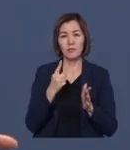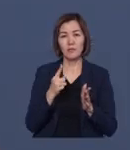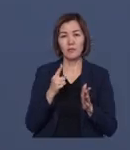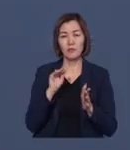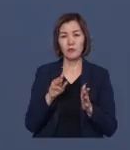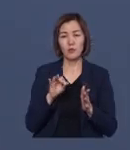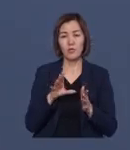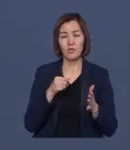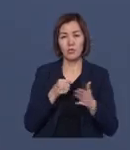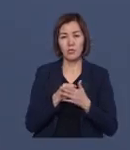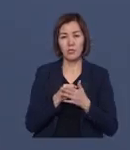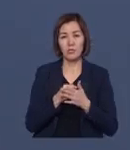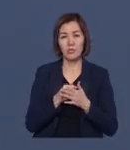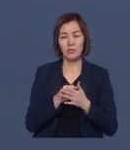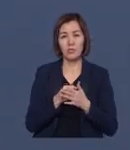107 000 тоннаға жеткен.